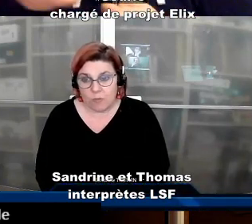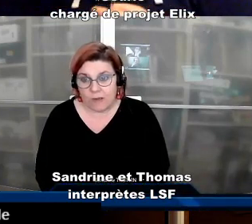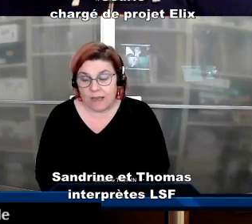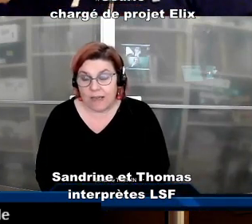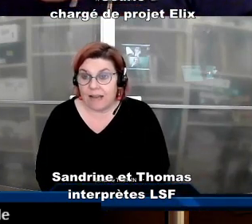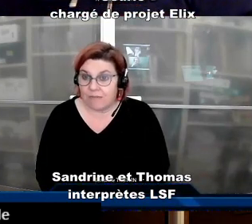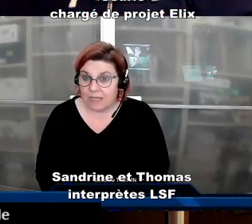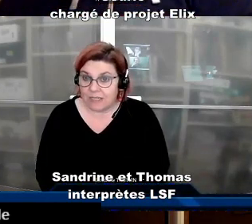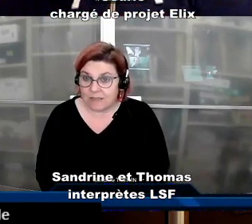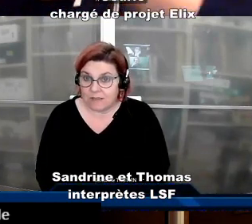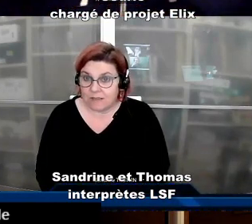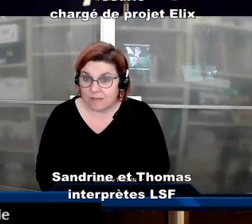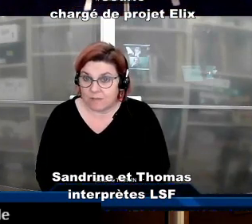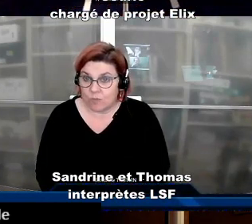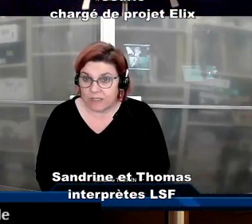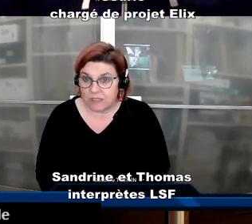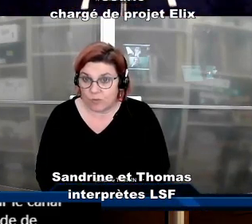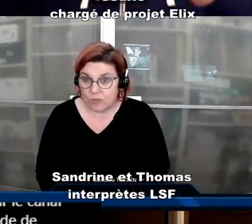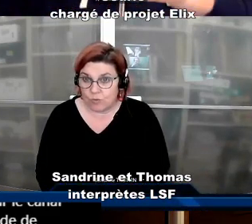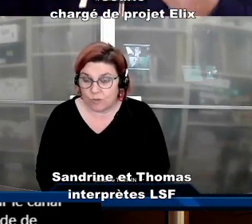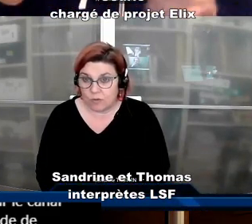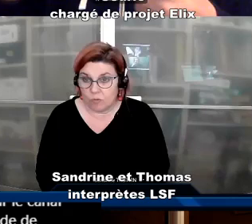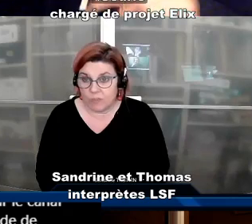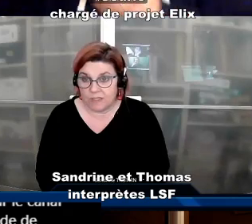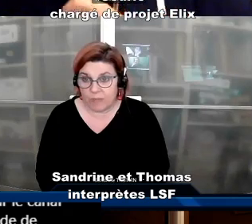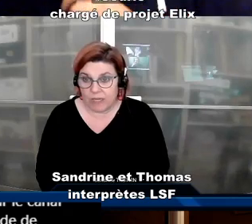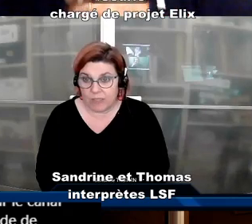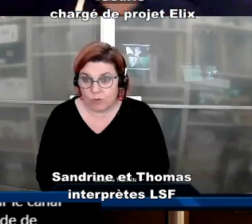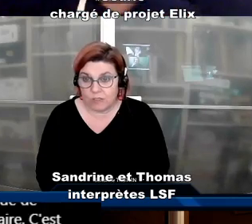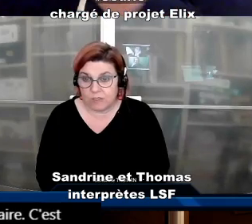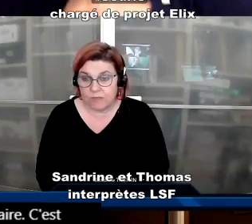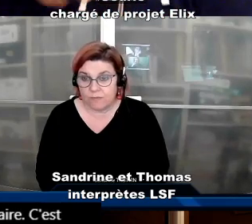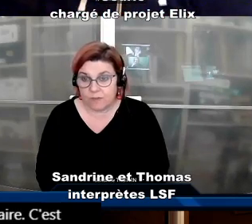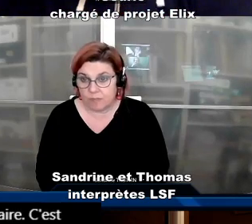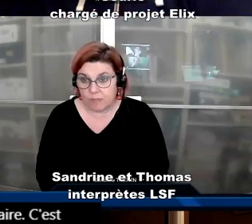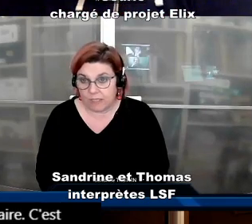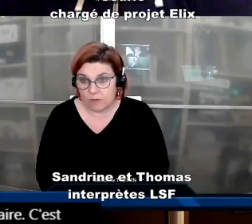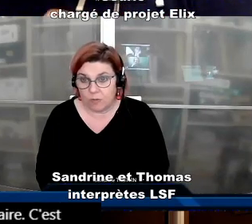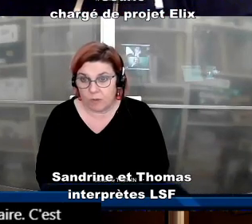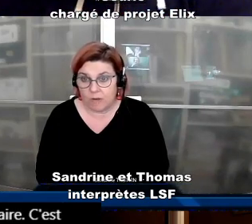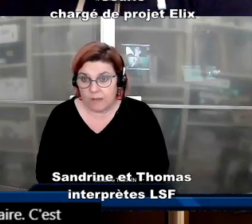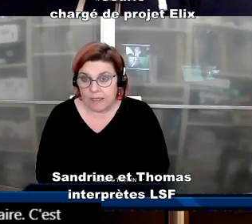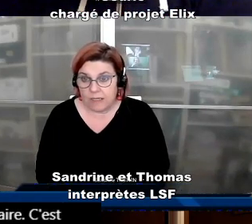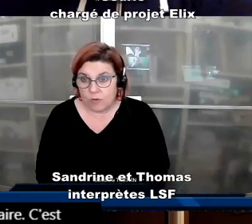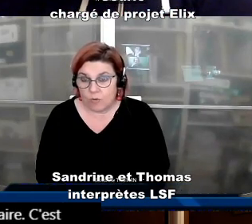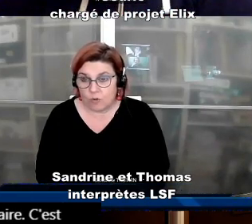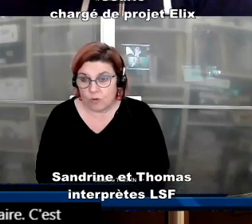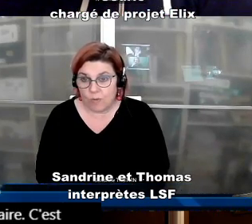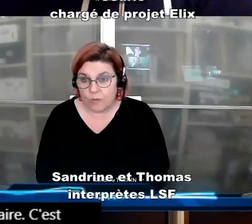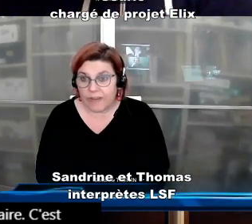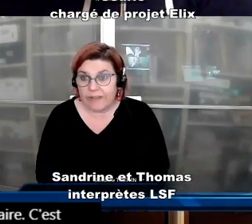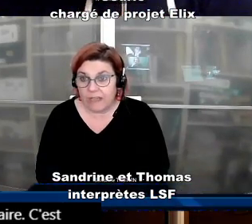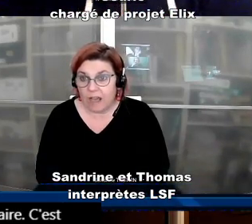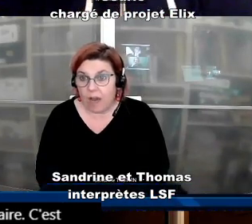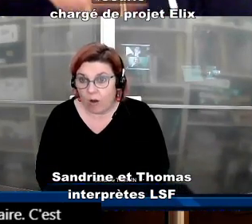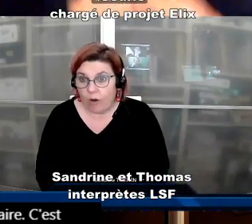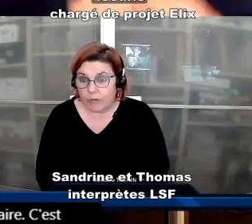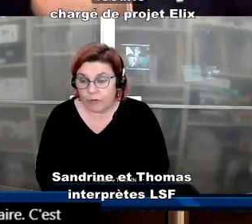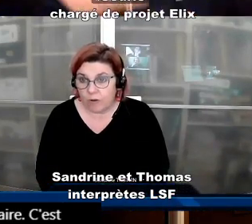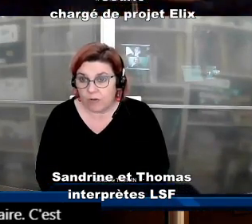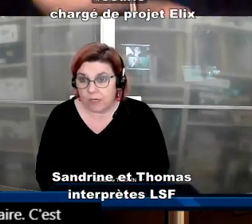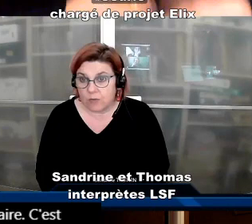par exemple, à l'inverse, moi qui suis sourd, si on met des appareils auditifs, par exemple, et que je dois m'entraîner